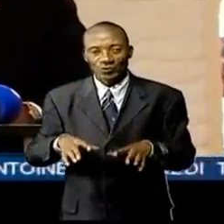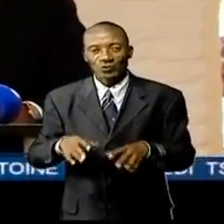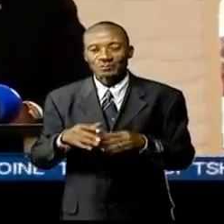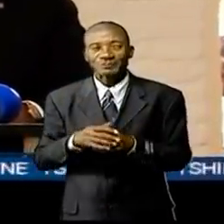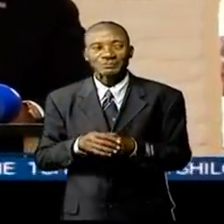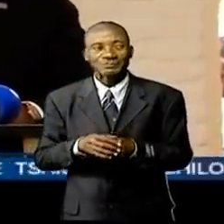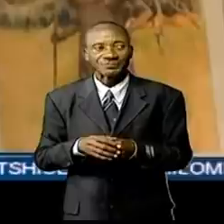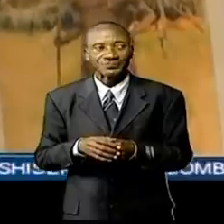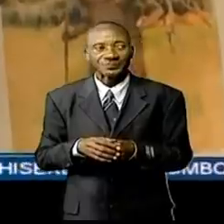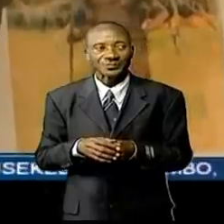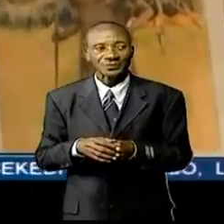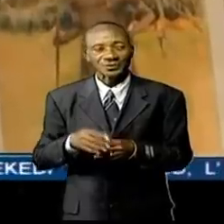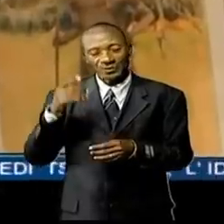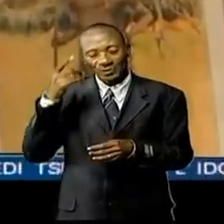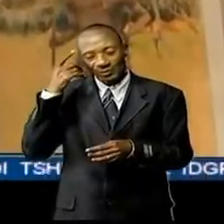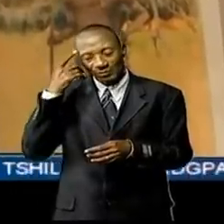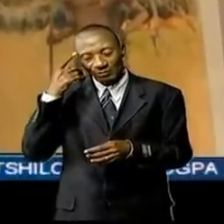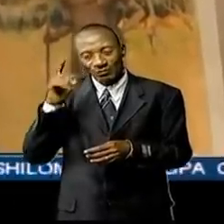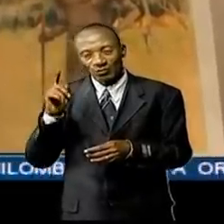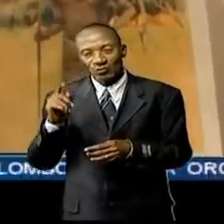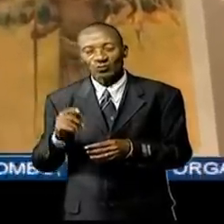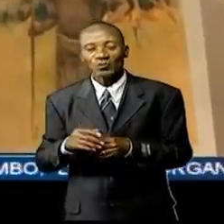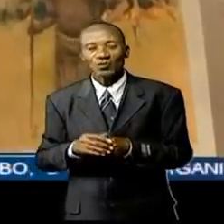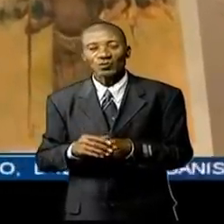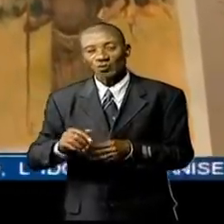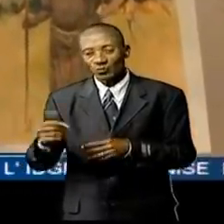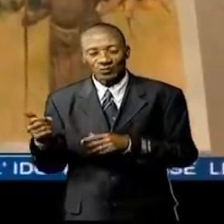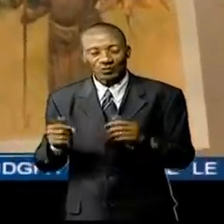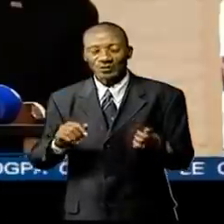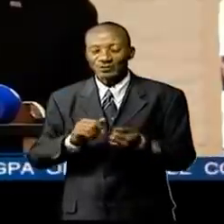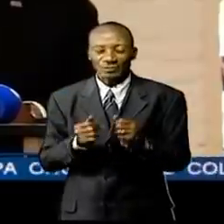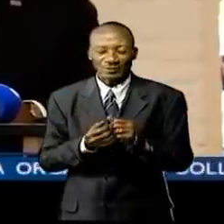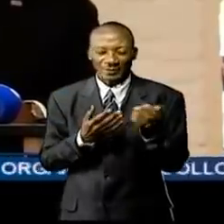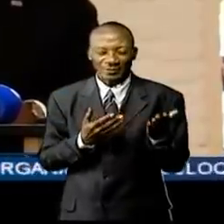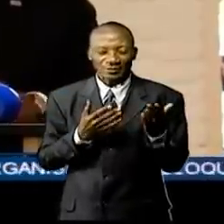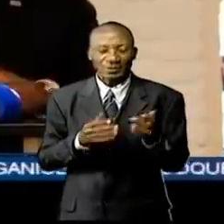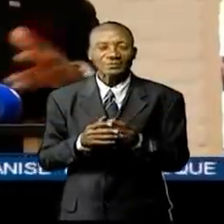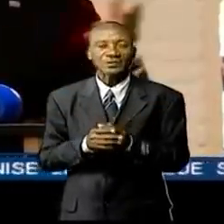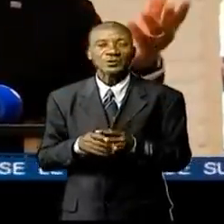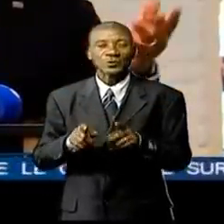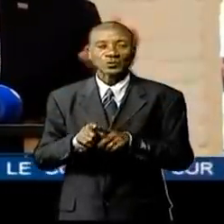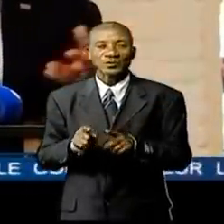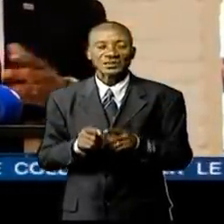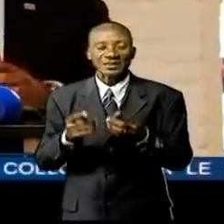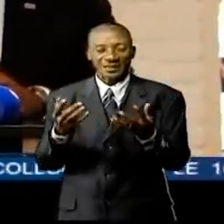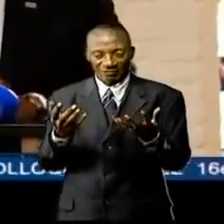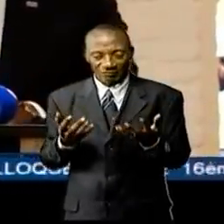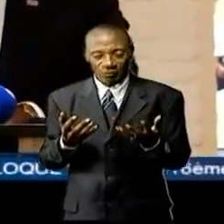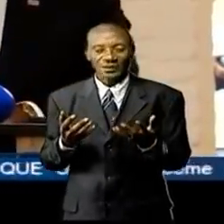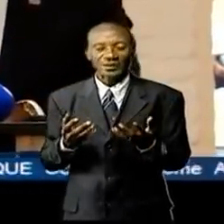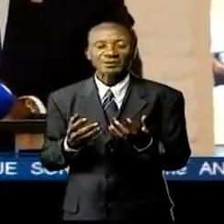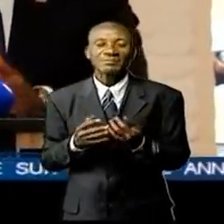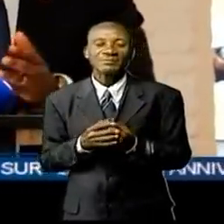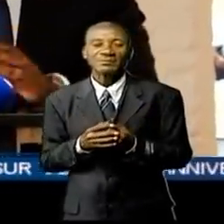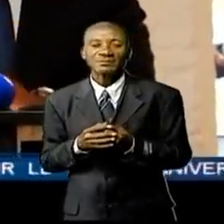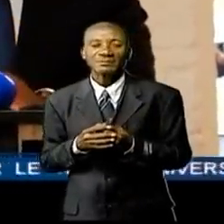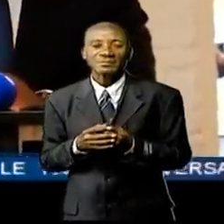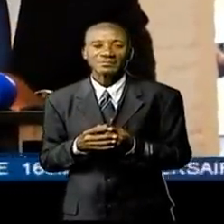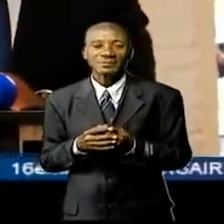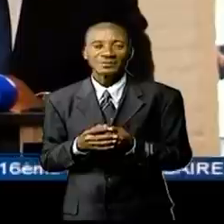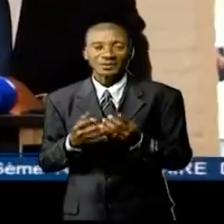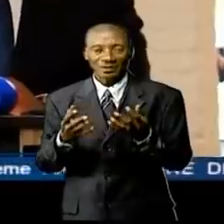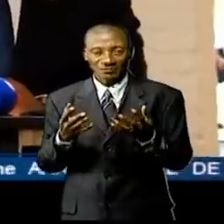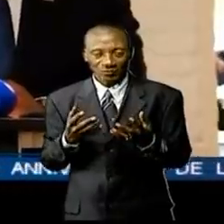la reconstitution du patrimoine, mais aussi cette volonté affichée par le Royaume de